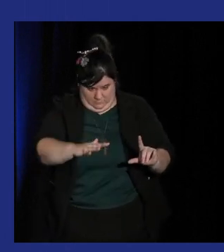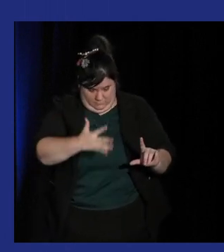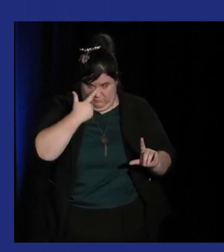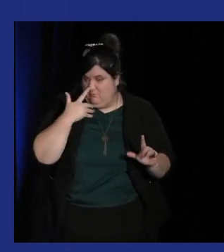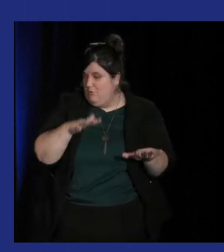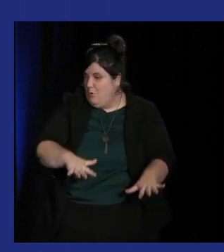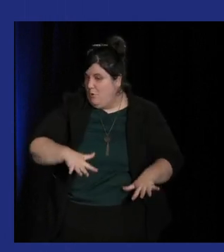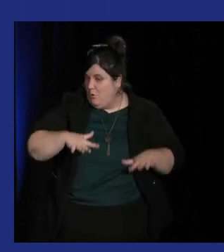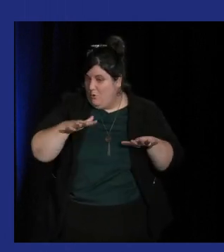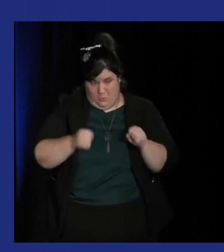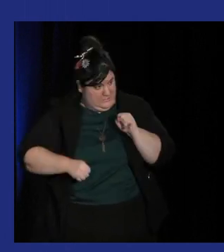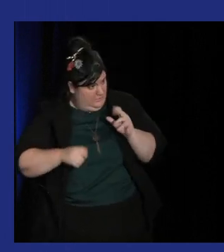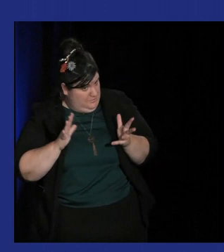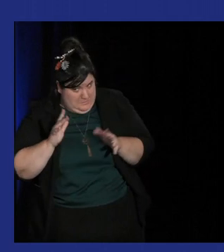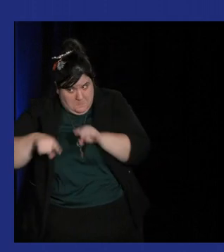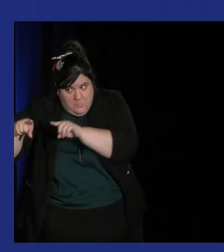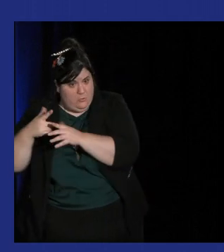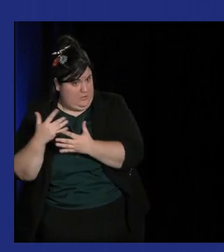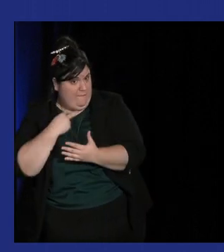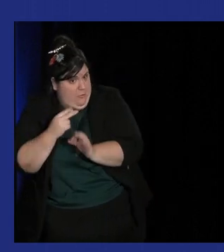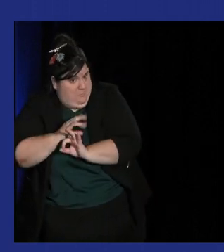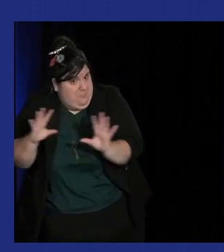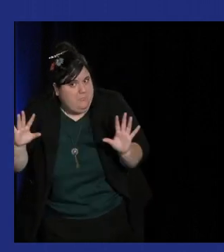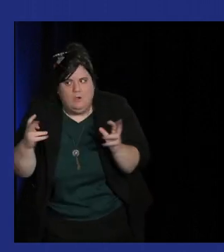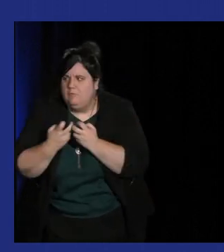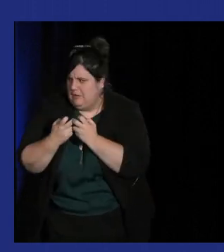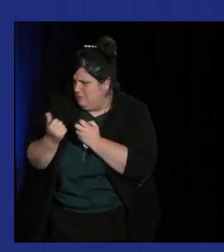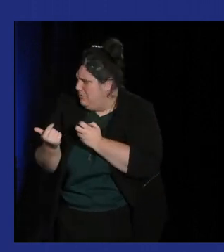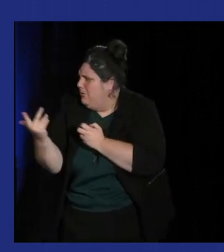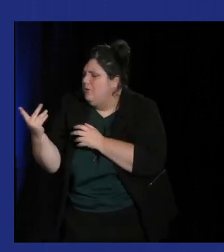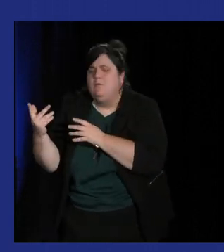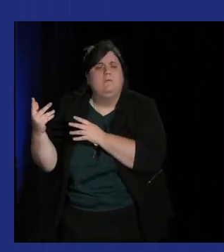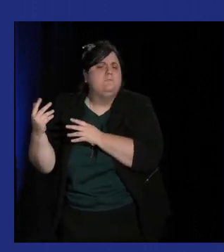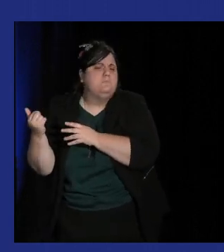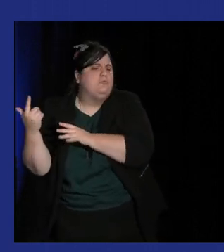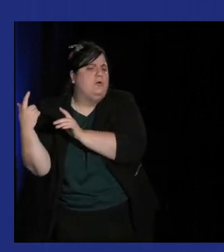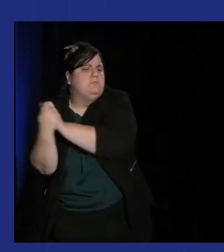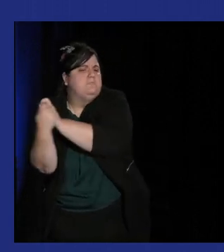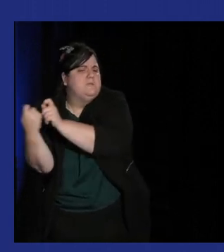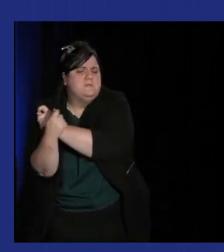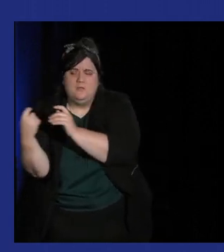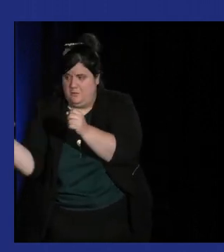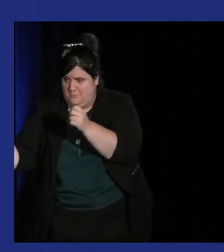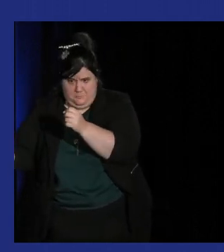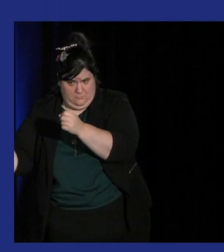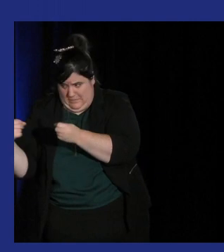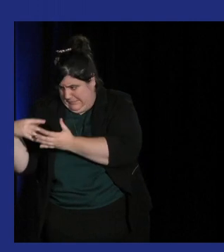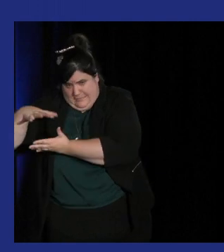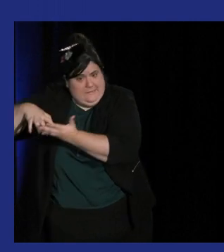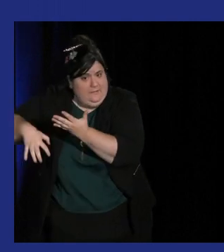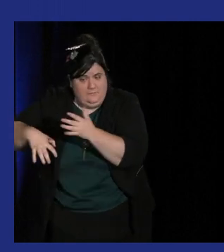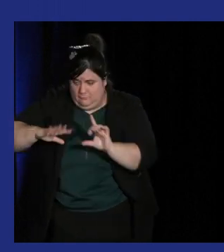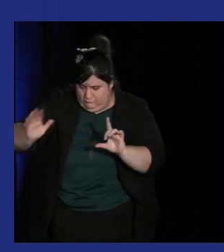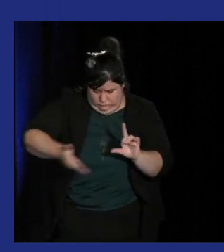vous il y a pas de voix du tout j'ai déjà bossé dans une boîte au début c'était juste quelques lignes de dialogue avec écrit mais c'était juste du texte